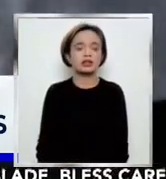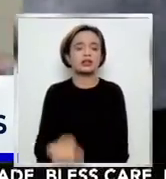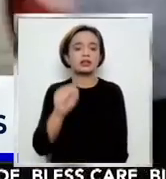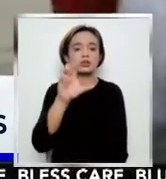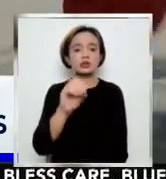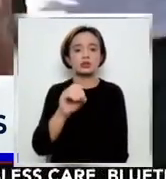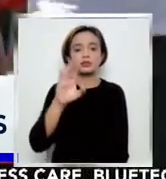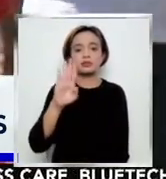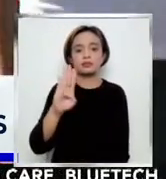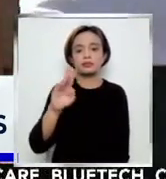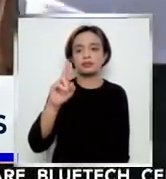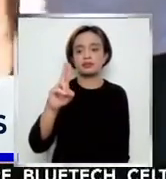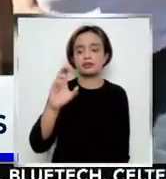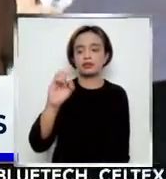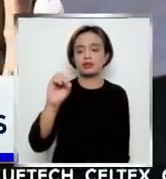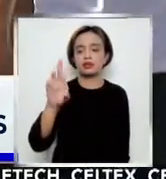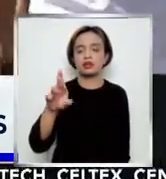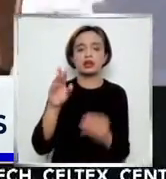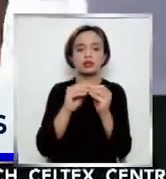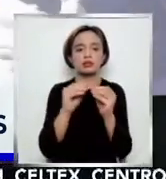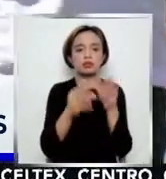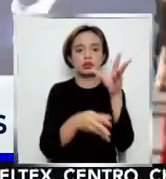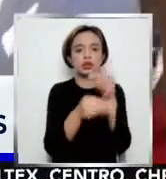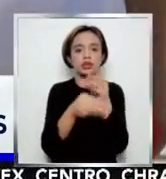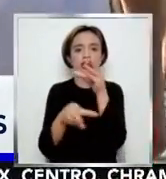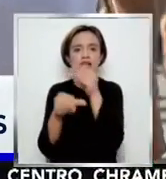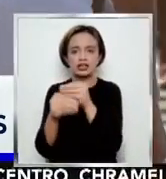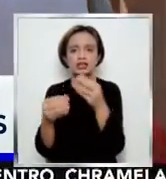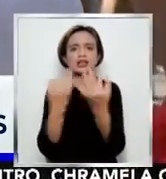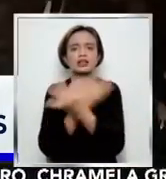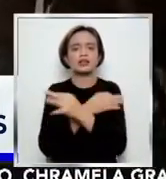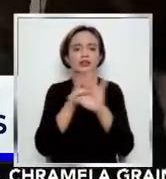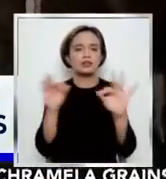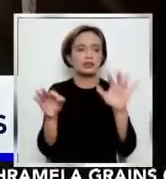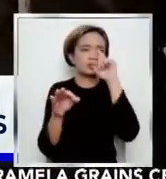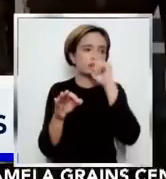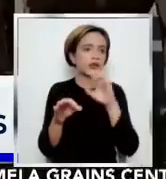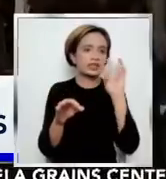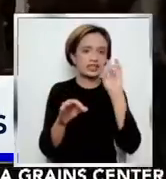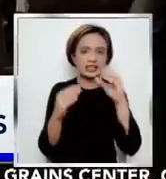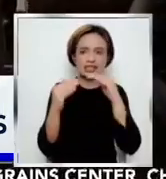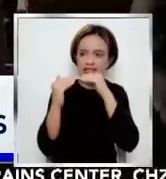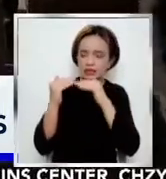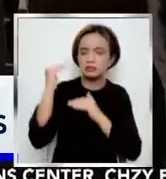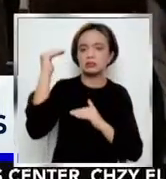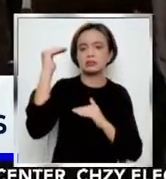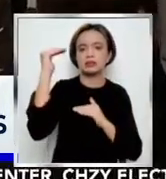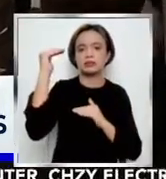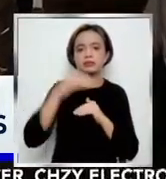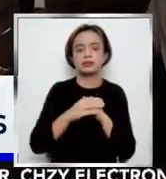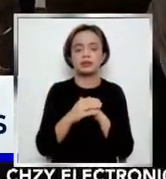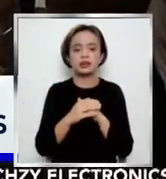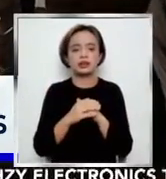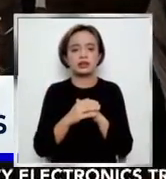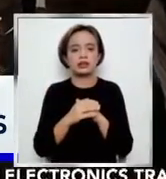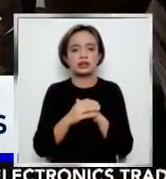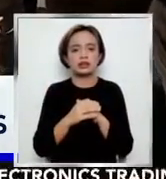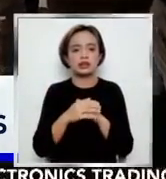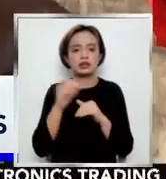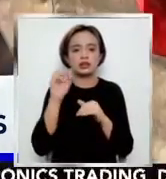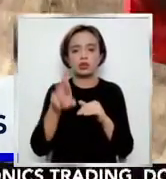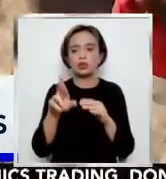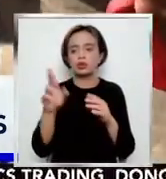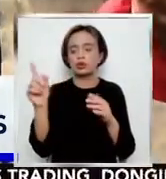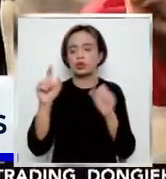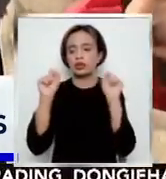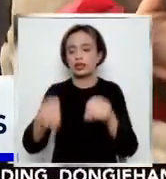Bucor, madagdagan pa ang mga pinapalayang may edad 65 pataas gamit ang executive clemency o parole o ang kapangyarihang magpatawad